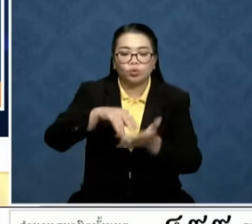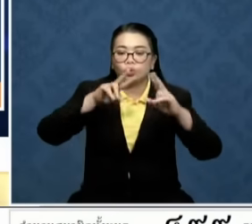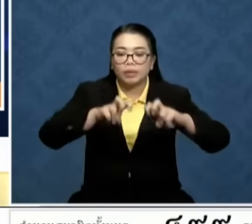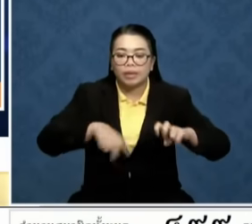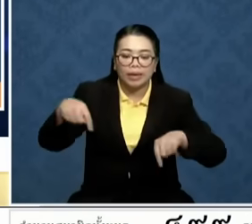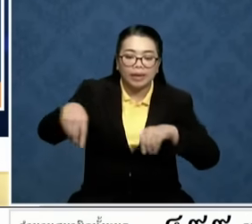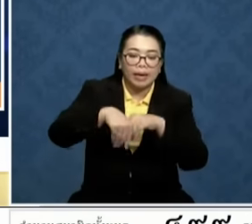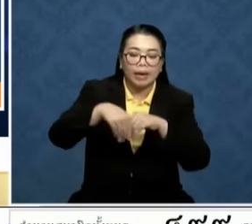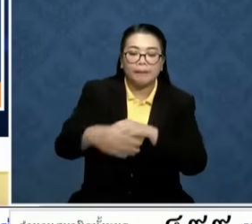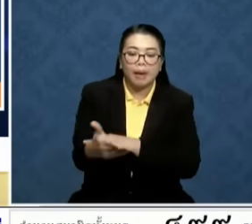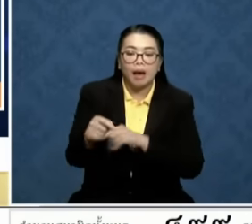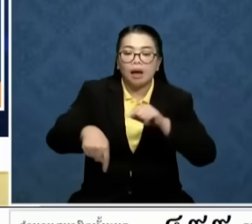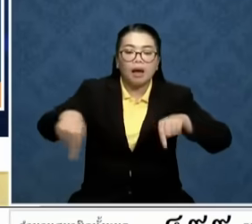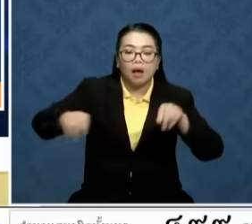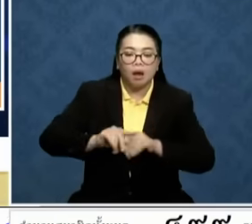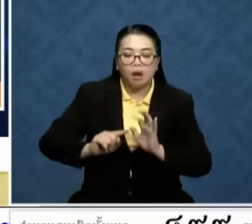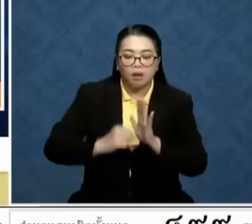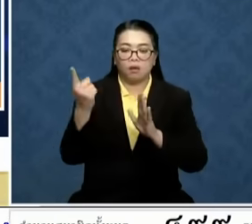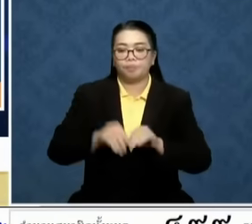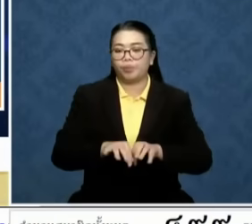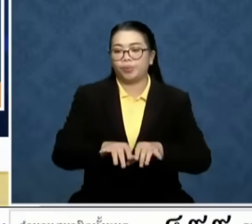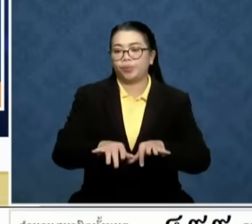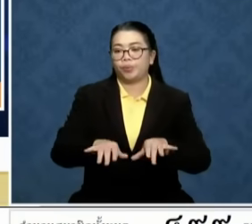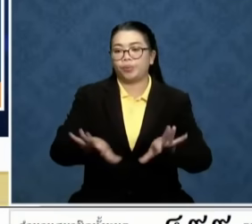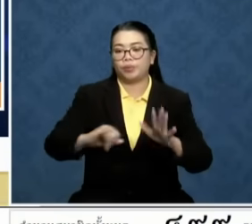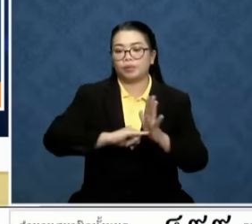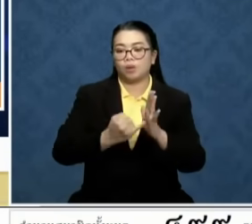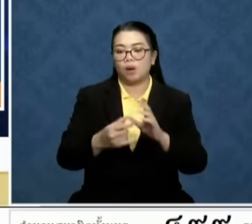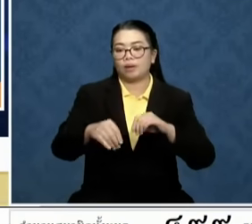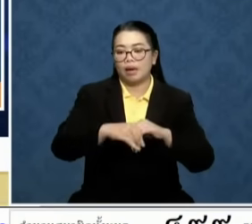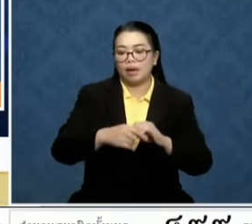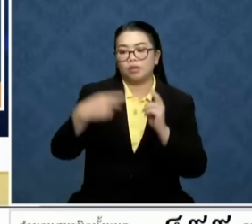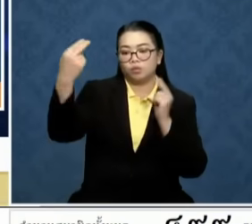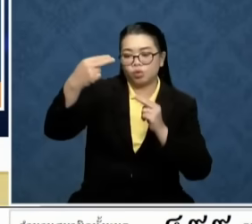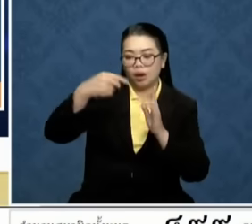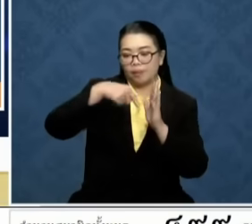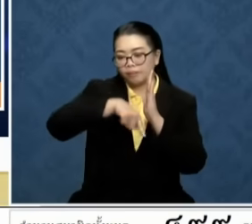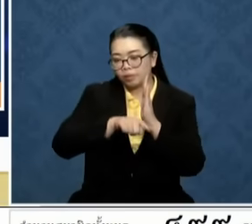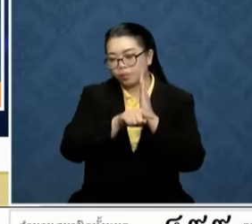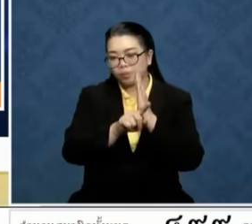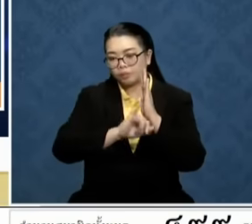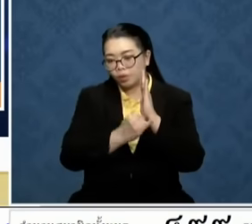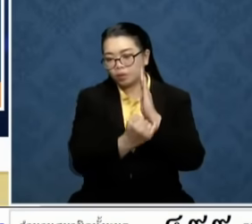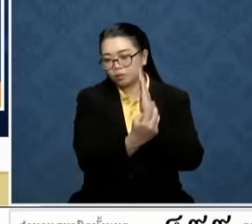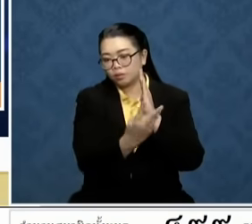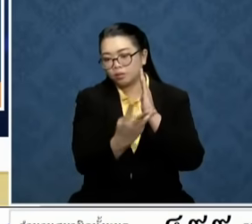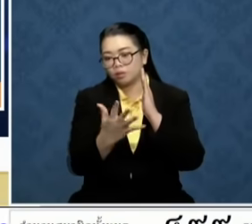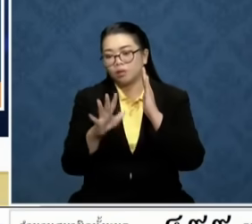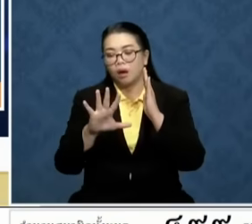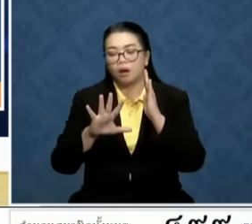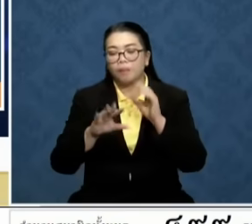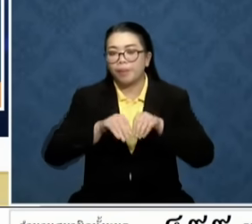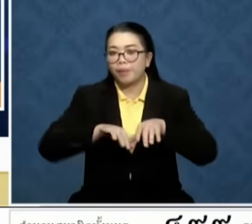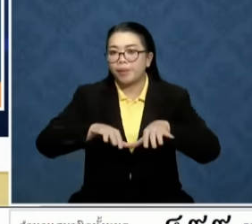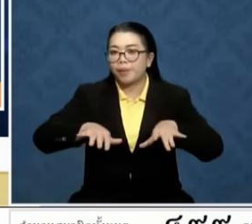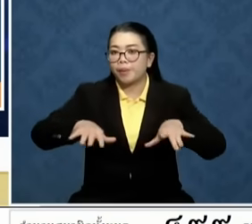วิจัยหลังจากนั้นก็เริ่มแพร่ระบาดออกไปในจังหวัดไข้เคียงครับเป็น 2จังหวัด 3จังหวัด 4จังหวัด 5จังหวัด 6จังหวัดว่ากัน